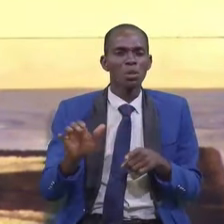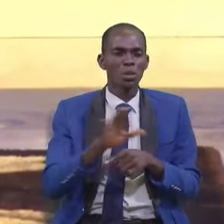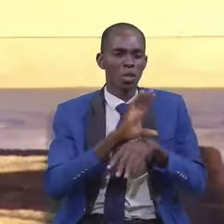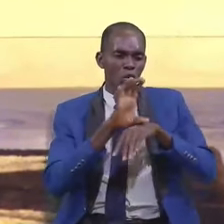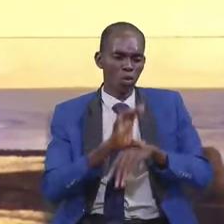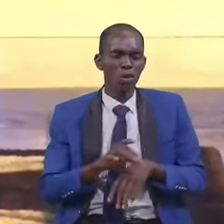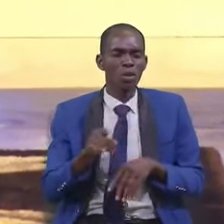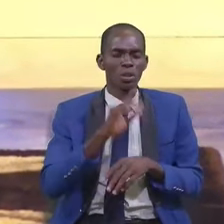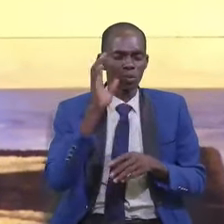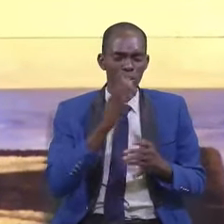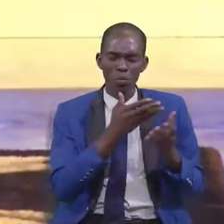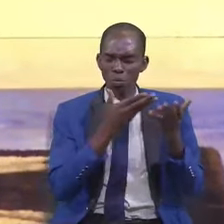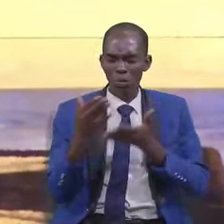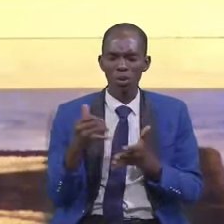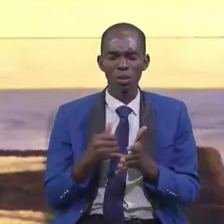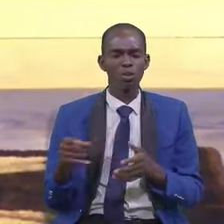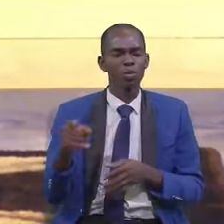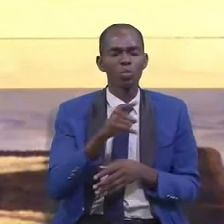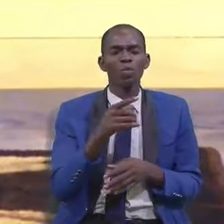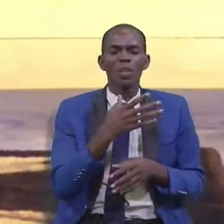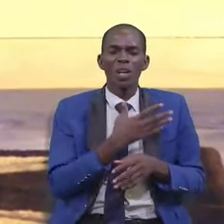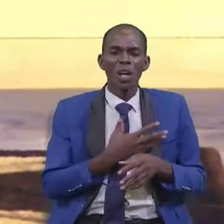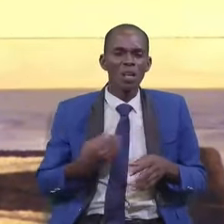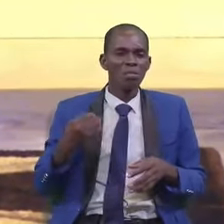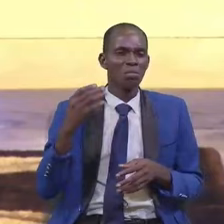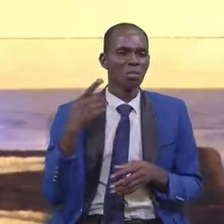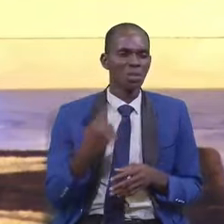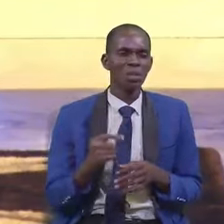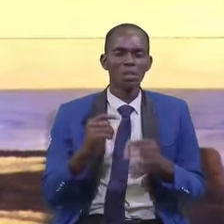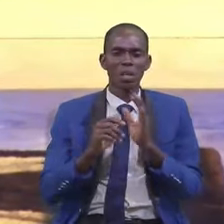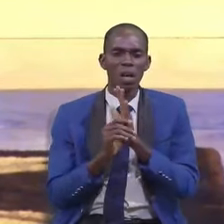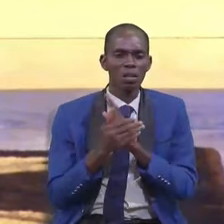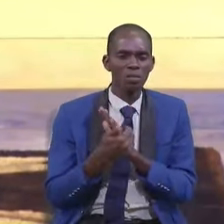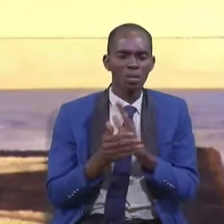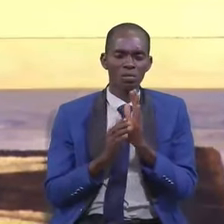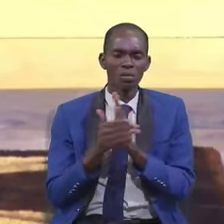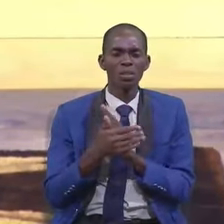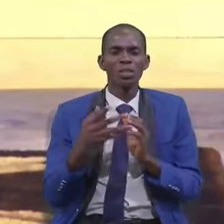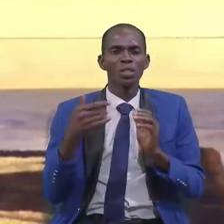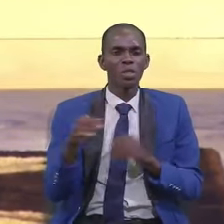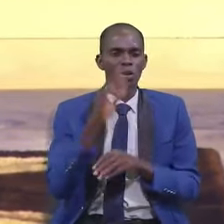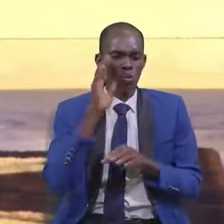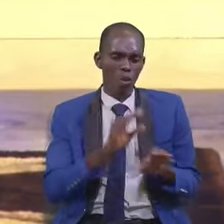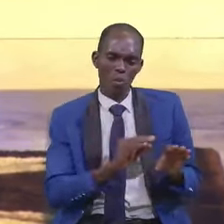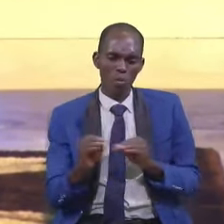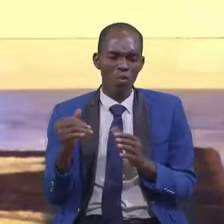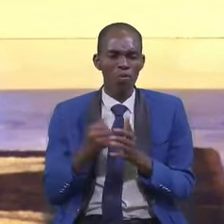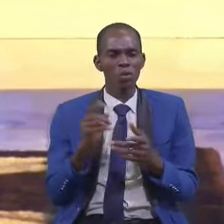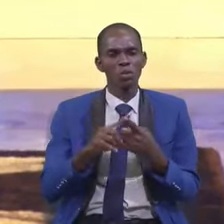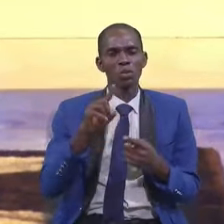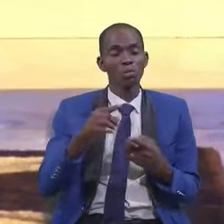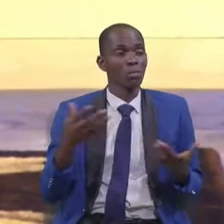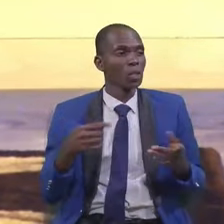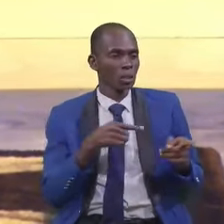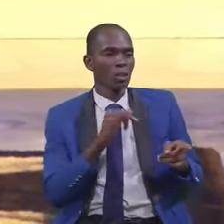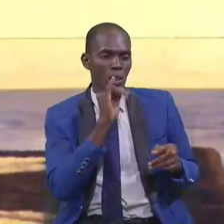vous les transférer. Si vous pratiquez leur idolâtrie, ils vont vous les transférer. Ils ont dit qu'il est l'un d'entre nous. Alors,